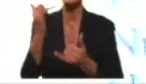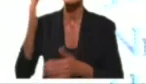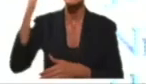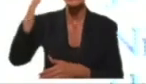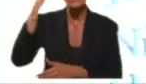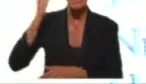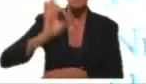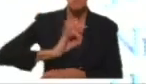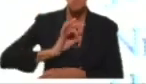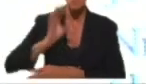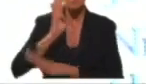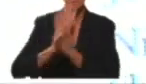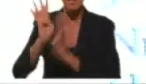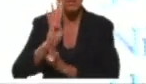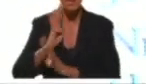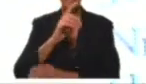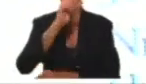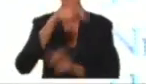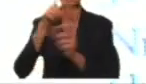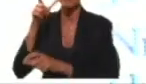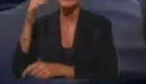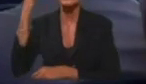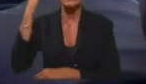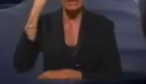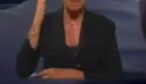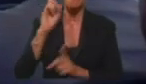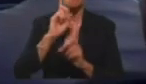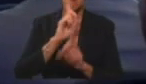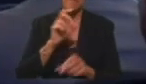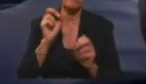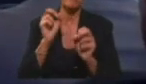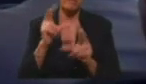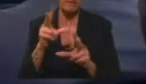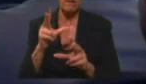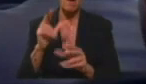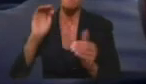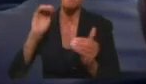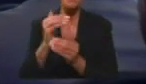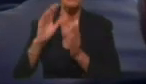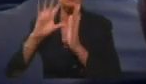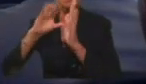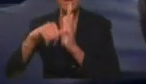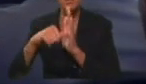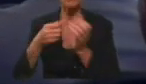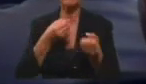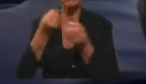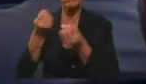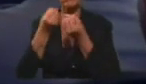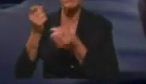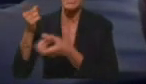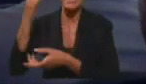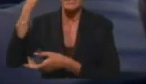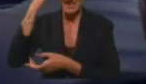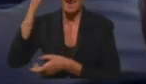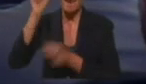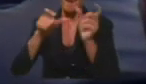swoich klientów, oni nas znają. To jest oczywiście prawda, tak, no, bardzo często, szczególnie w mniejszych miejscowościach, przewoźnik zna swoich klientów, jego